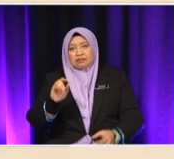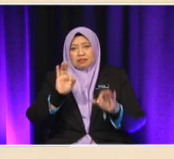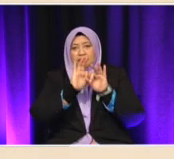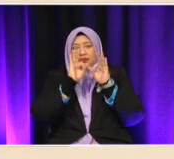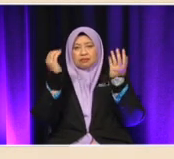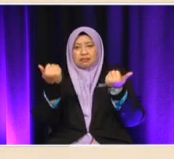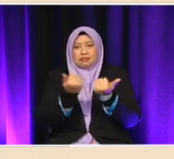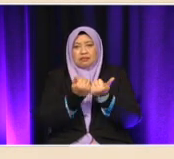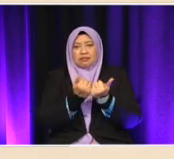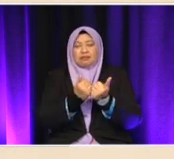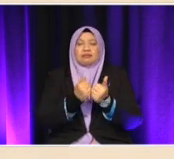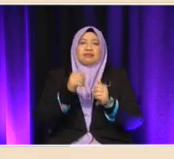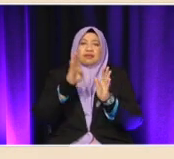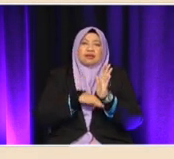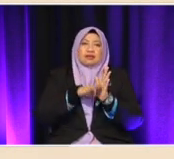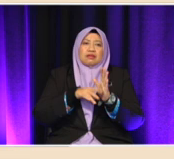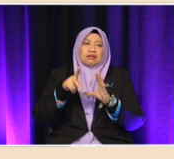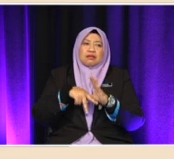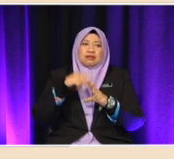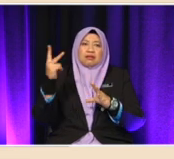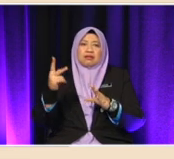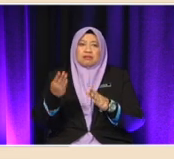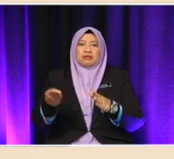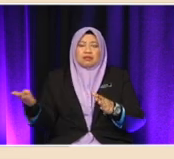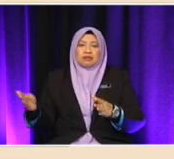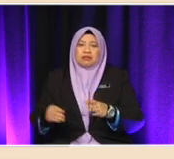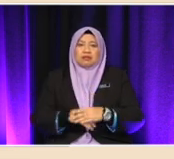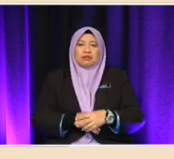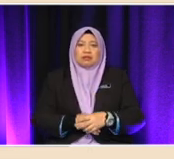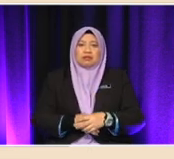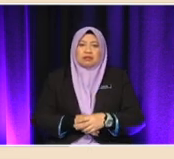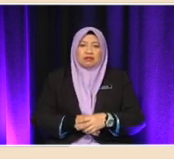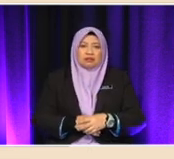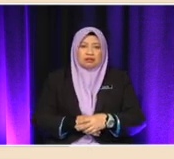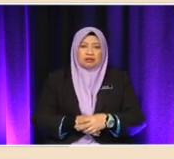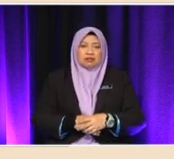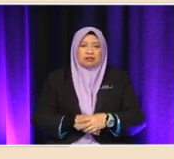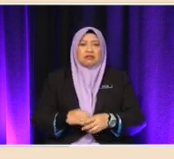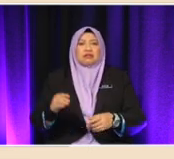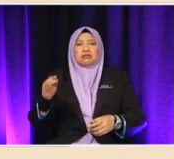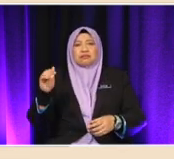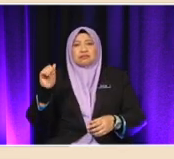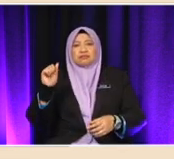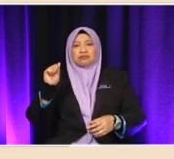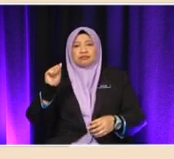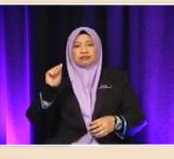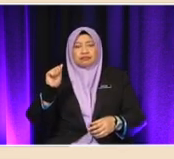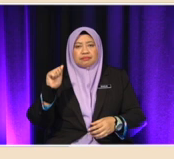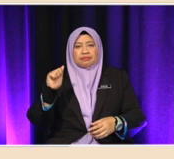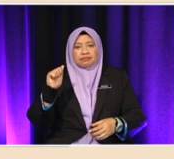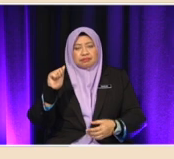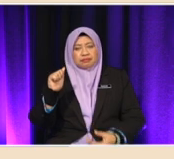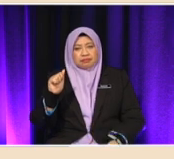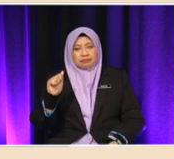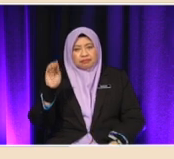mengurangkan pengeluaran sesuatu barang peningkatan pemberian subsidi B Cukai keuntungan